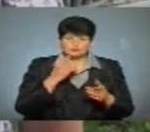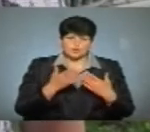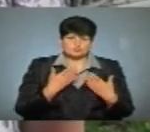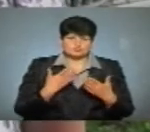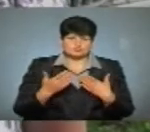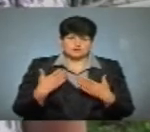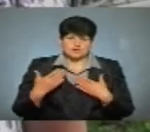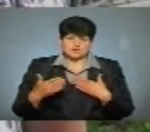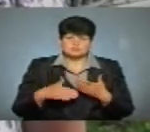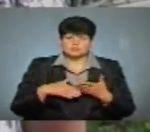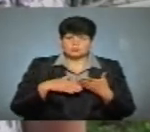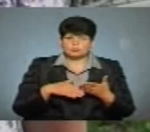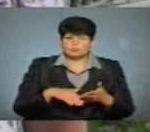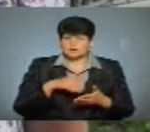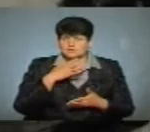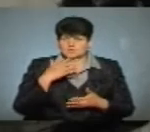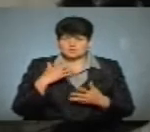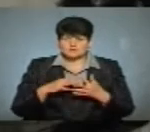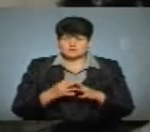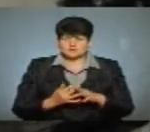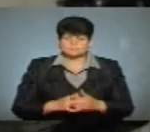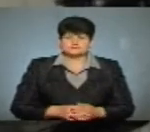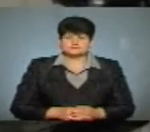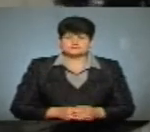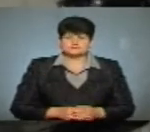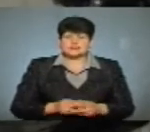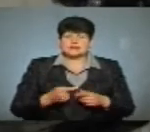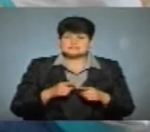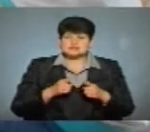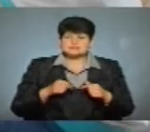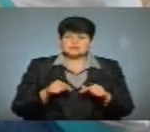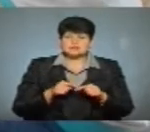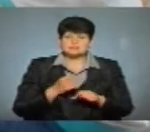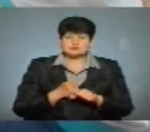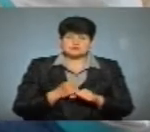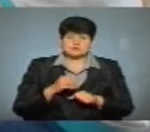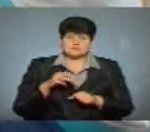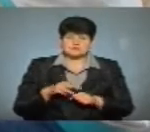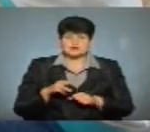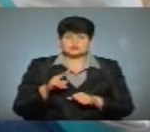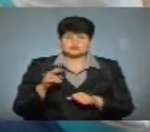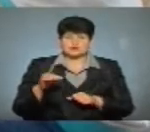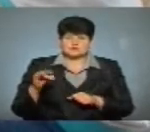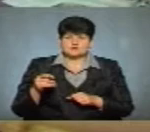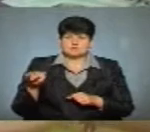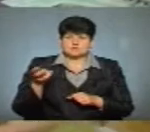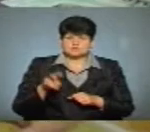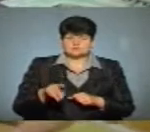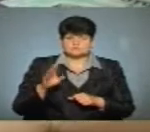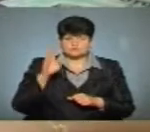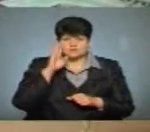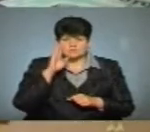і допомагає багато селу. А це відділок, у якому працює Марія Здоровега. Сюди прийшов школяр